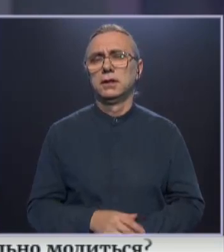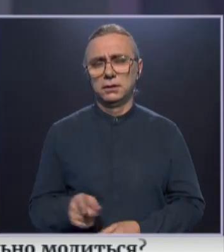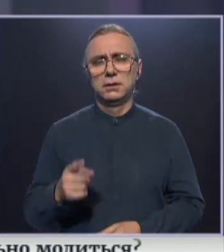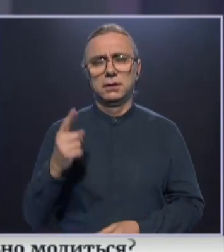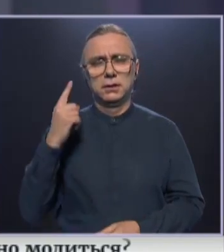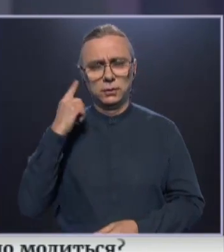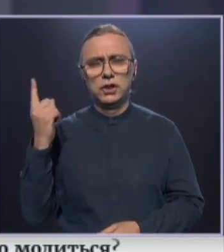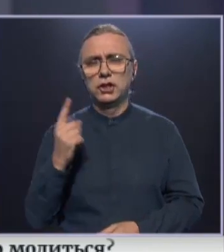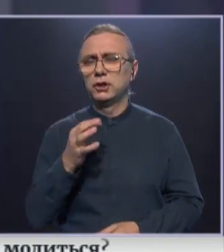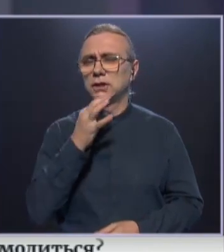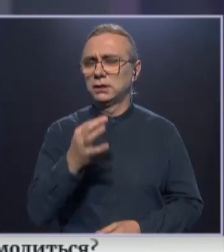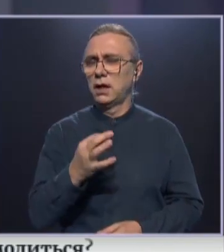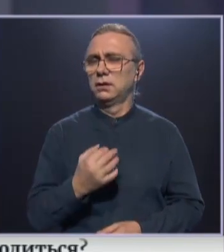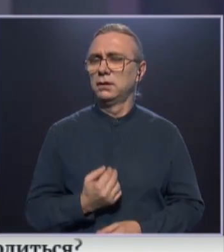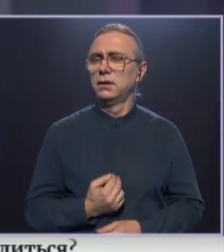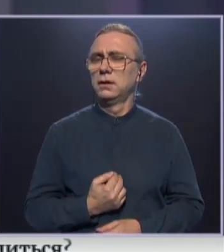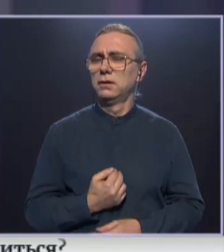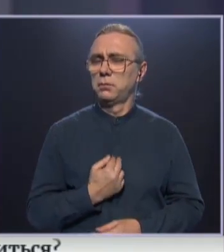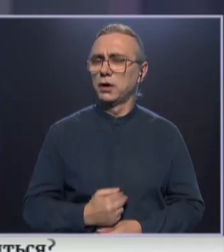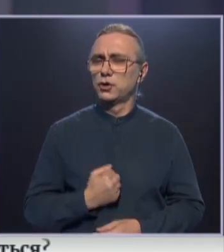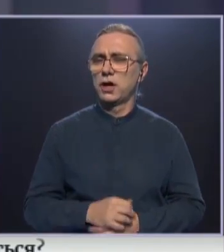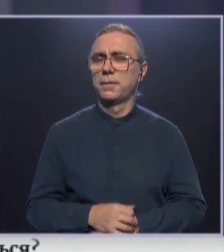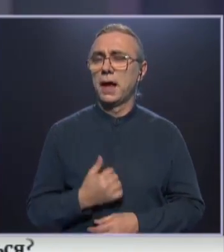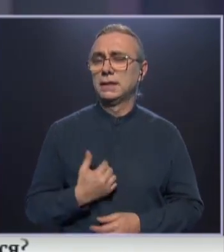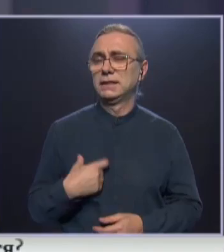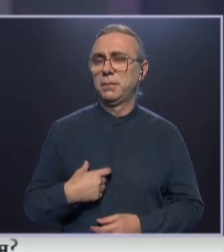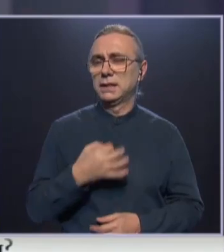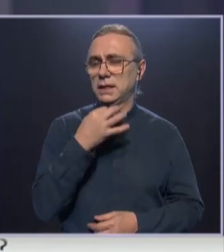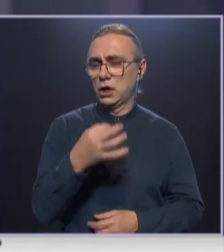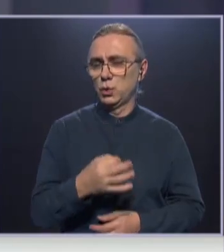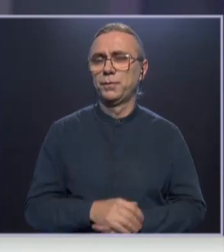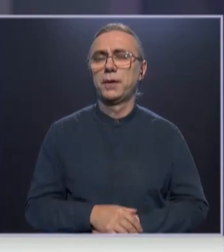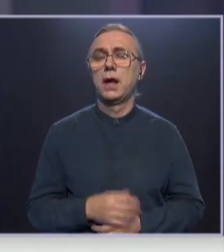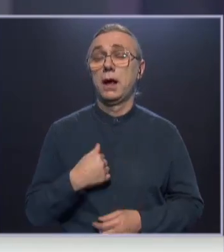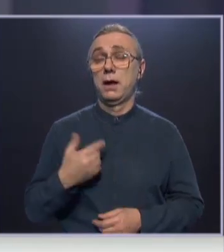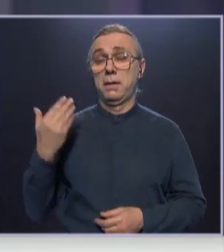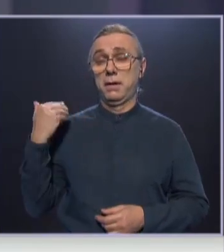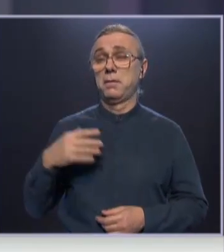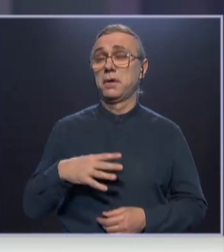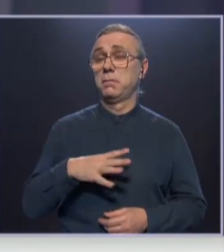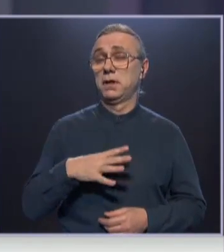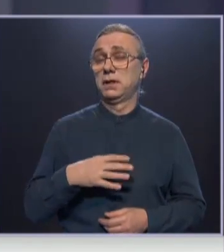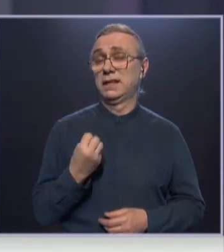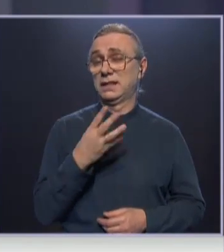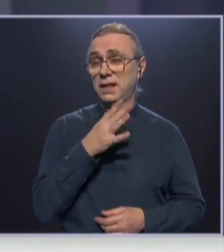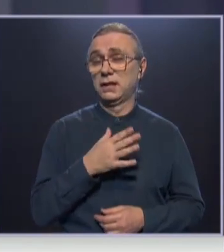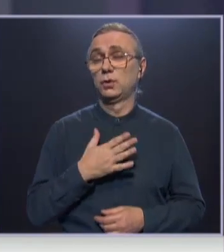услышал. От тебя я теперь расскажу такую маленькую историю. Когда мне было 13 лет, у нас была девочка в